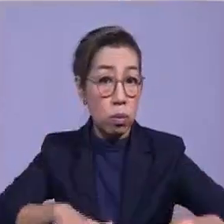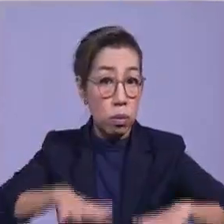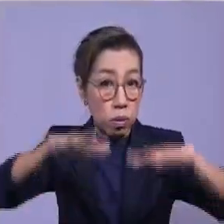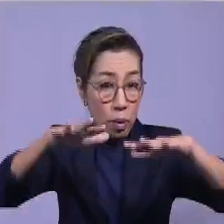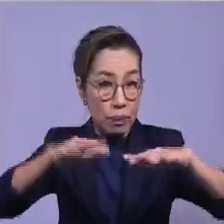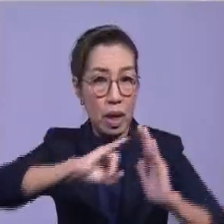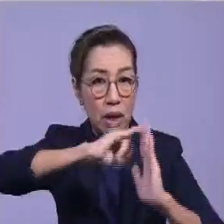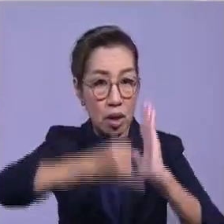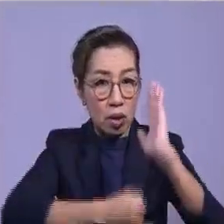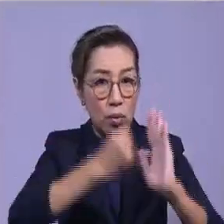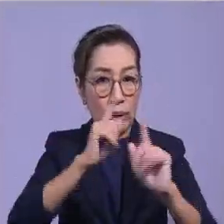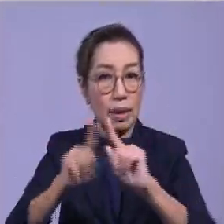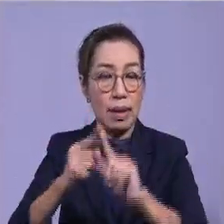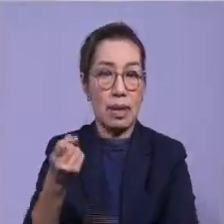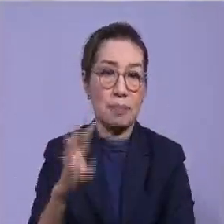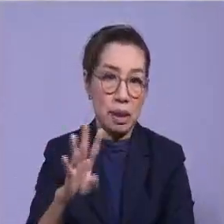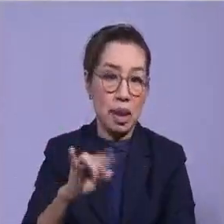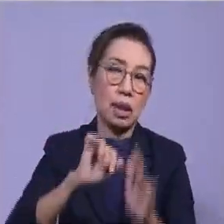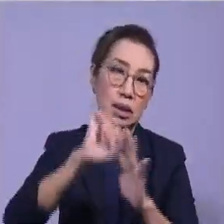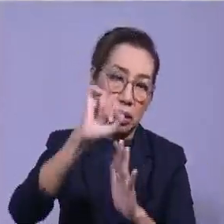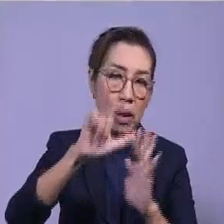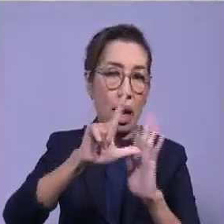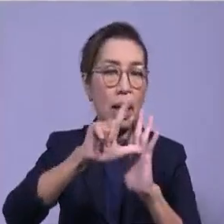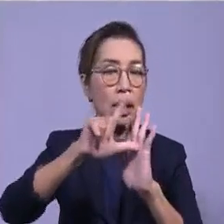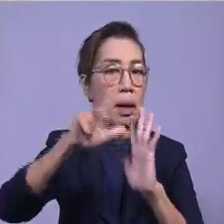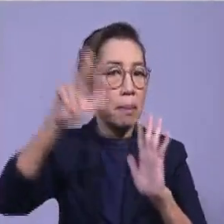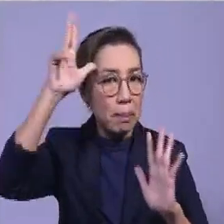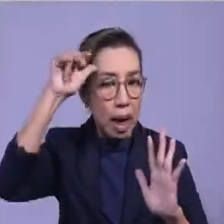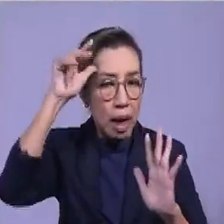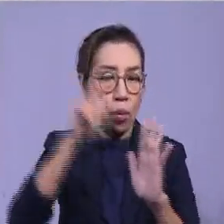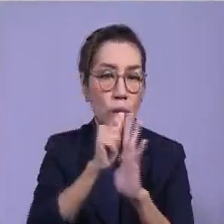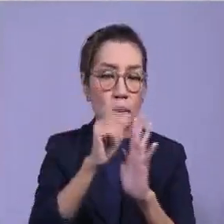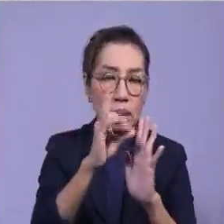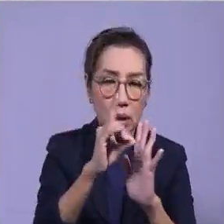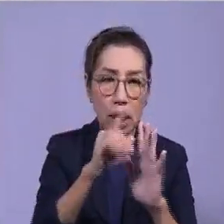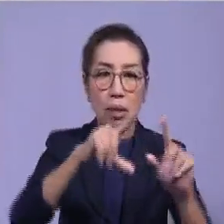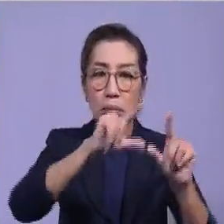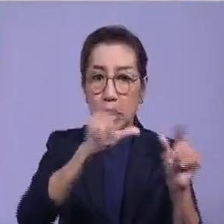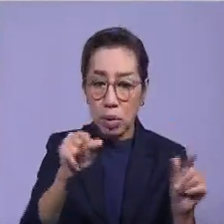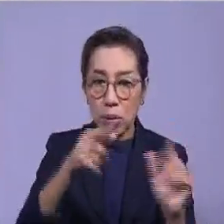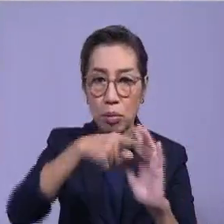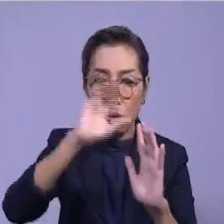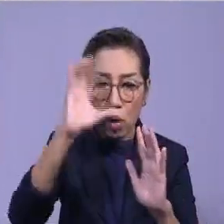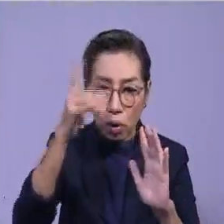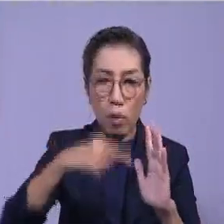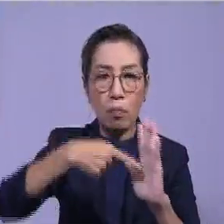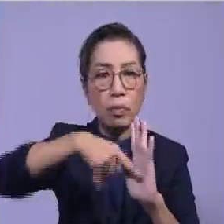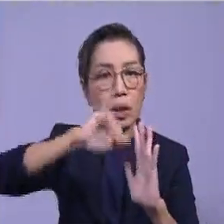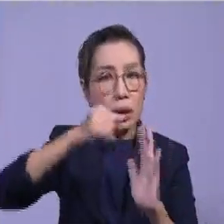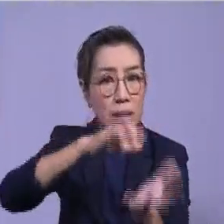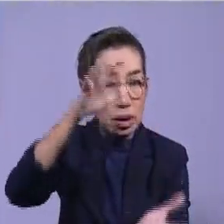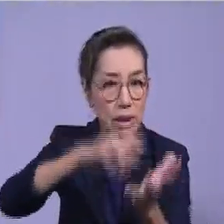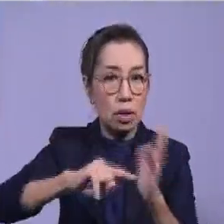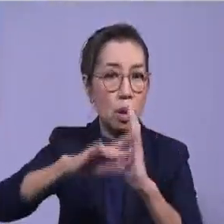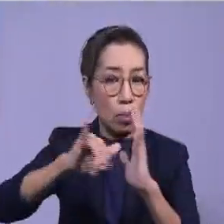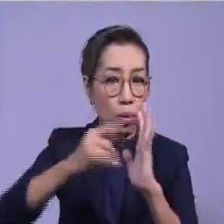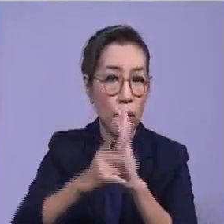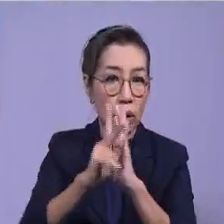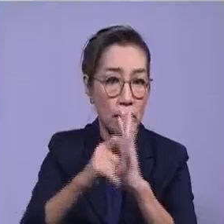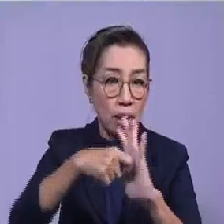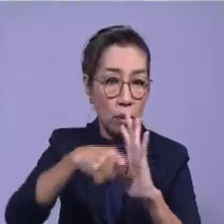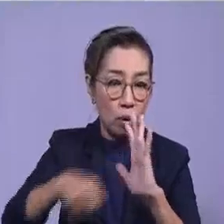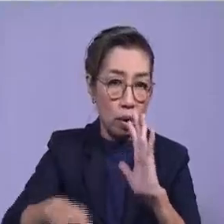ท่วมเนี่ยใน 14จังหวัดนะคะทั้งเชียงใหม่ลำปางอุตรดิตถ์เพชรบูรณ์พิษณุโลกพิจิตรชัยภูมิขอนแก่นนครราชสีมา